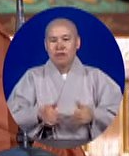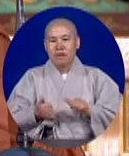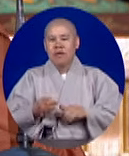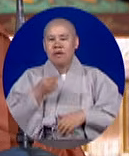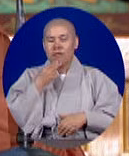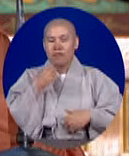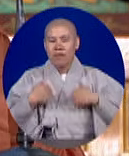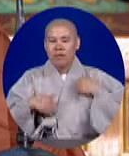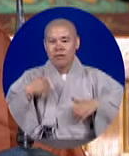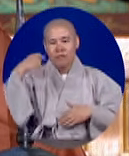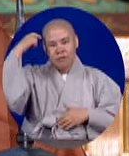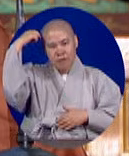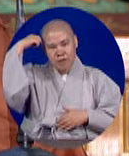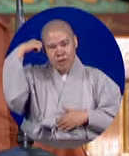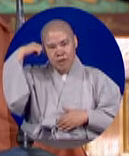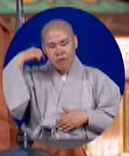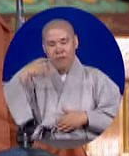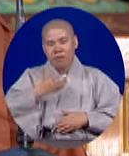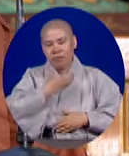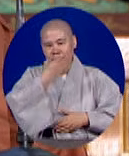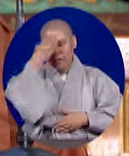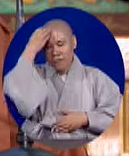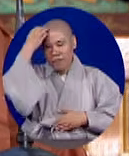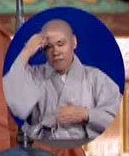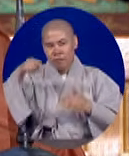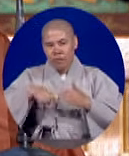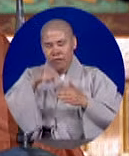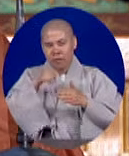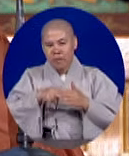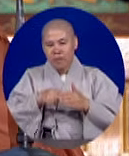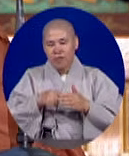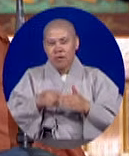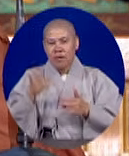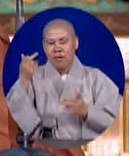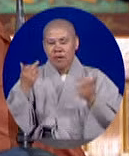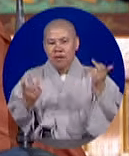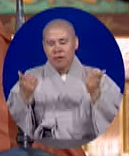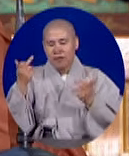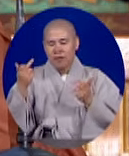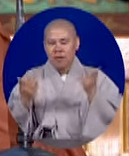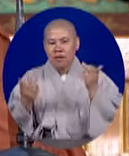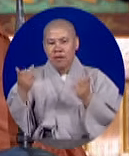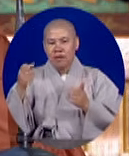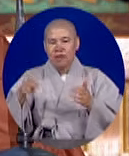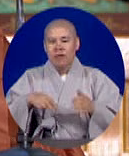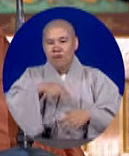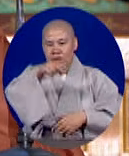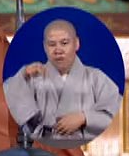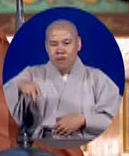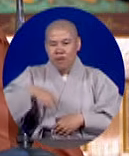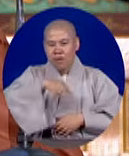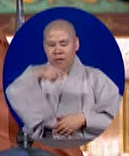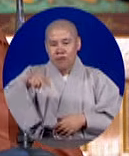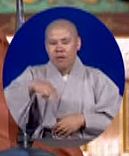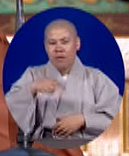몽답 청산의 각불로요. 꿈에 청산을 헤매고 돌아다녀도 다리는 안 아프고